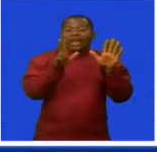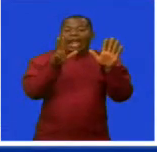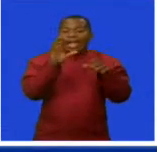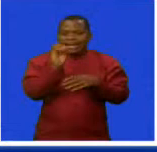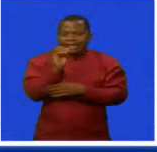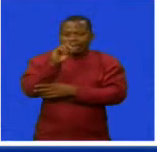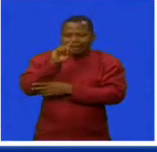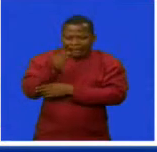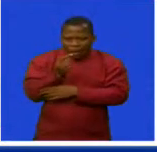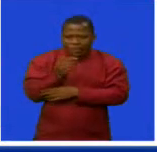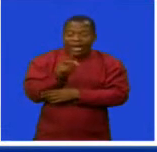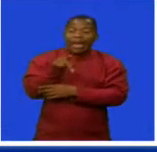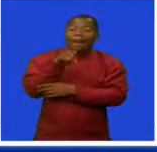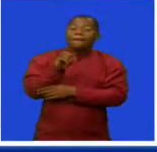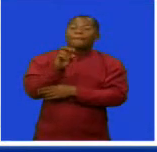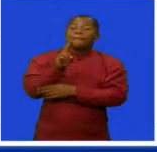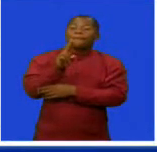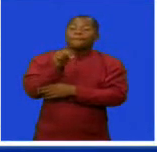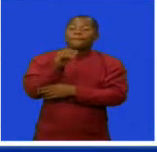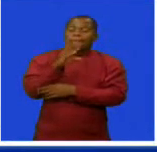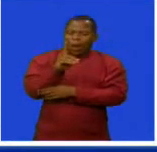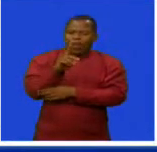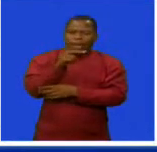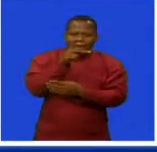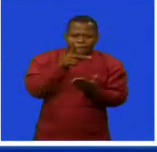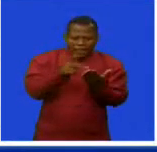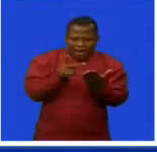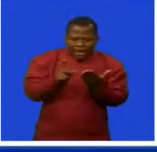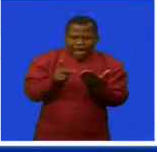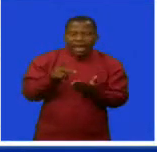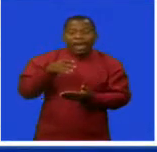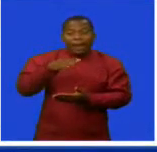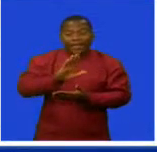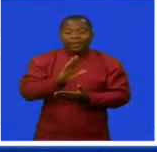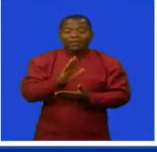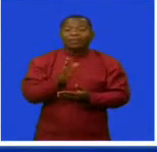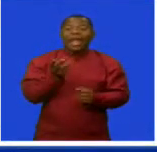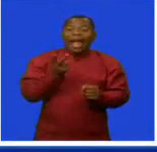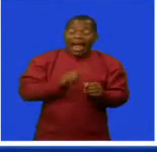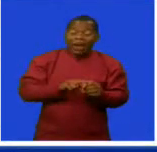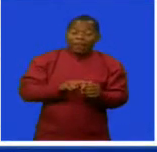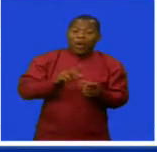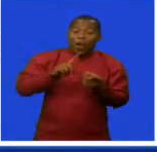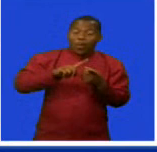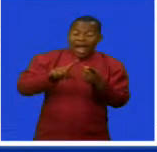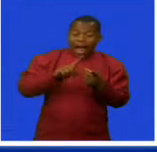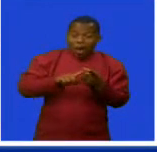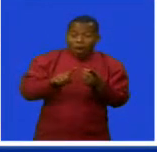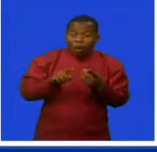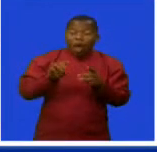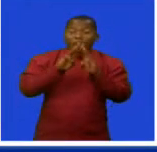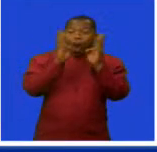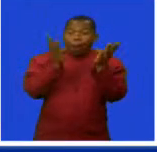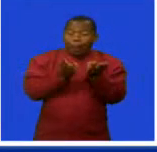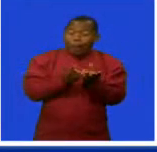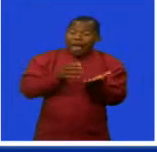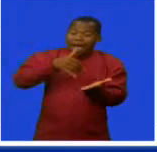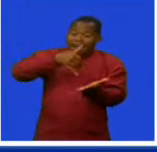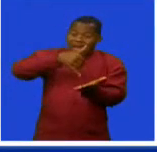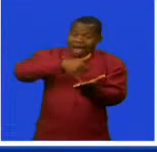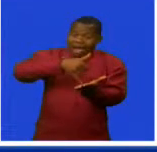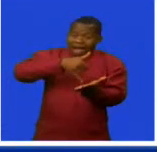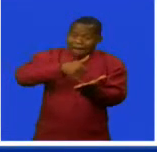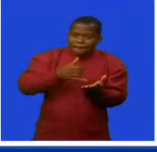pounds umuntu amunye. Kanzi-ke imidlalo-ke yema-World Cup qualifiers yenzebeke yemhlaba letawudlalela eminyakeni lotako eveni